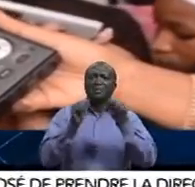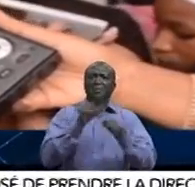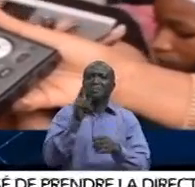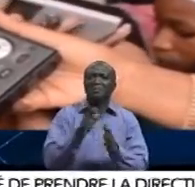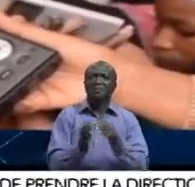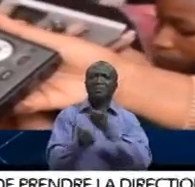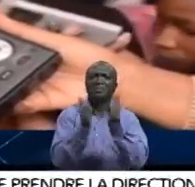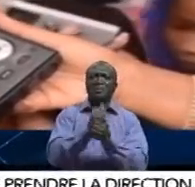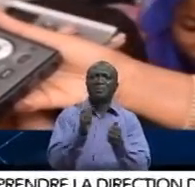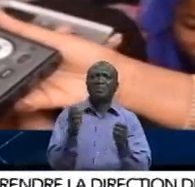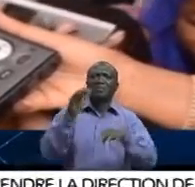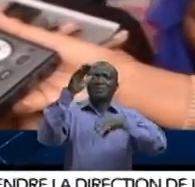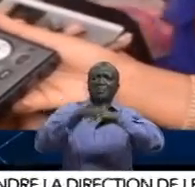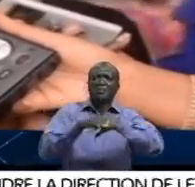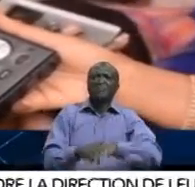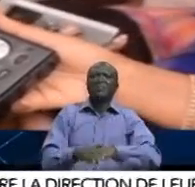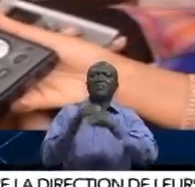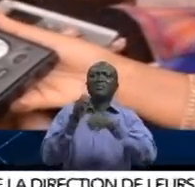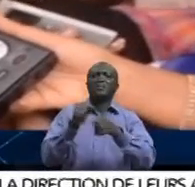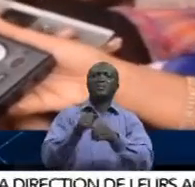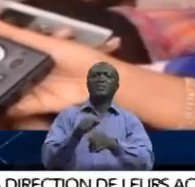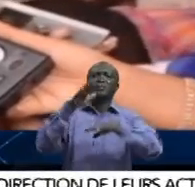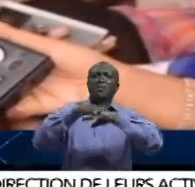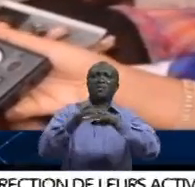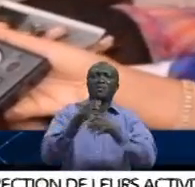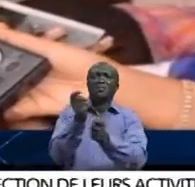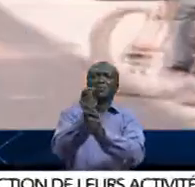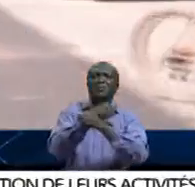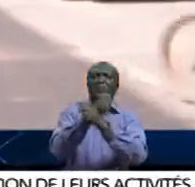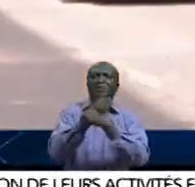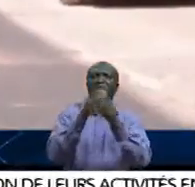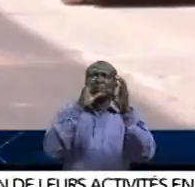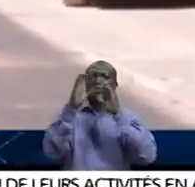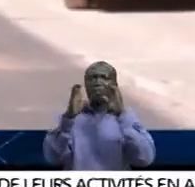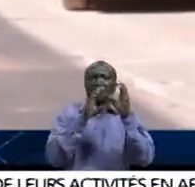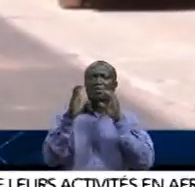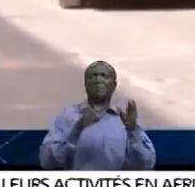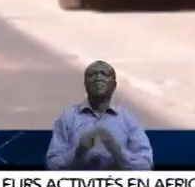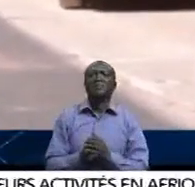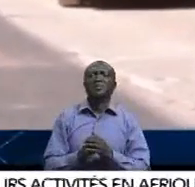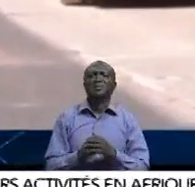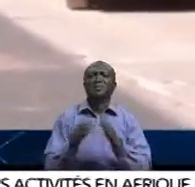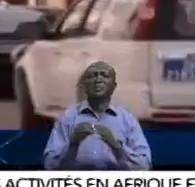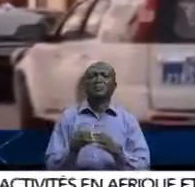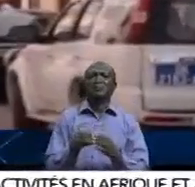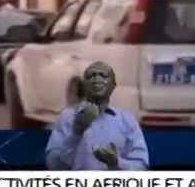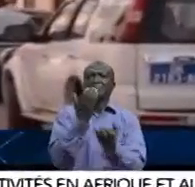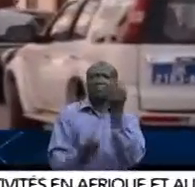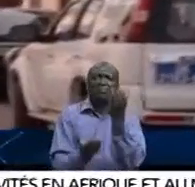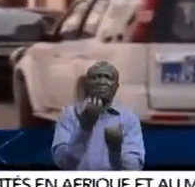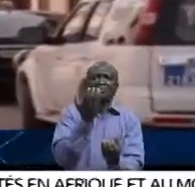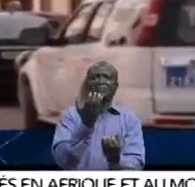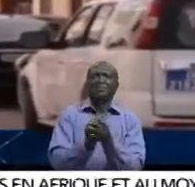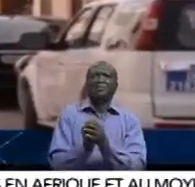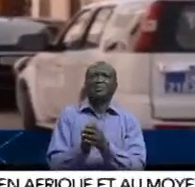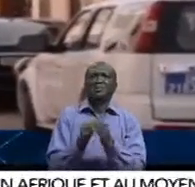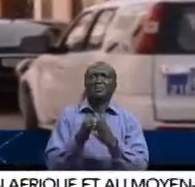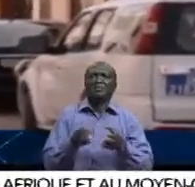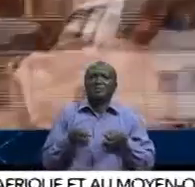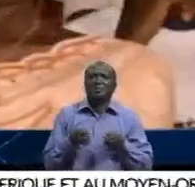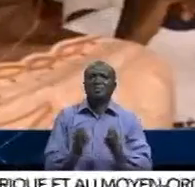basé sur les technologie de l'information et de la communication malgré les efforts consentis par la Bade et l'état du